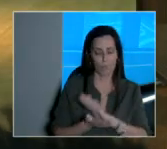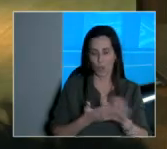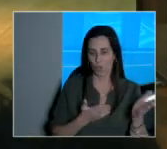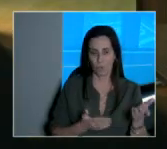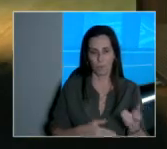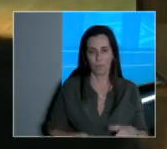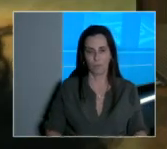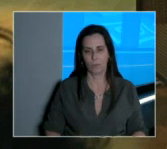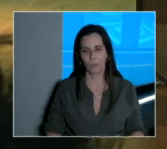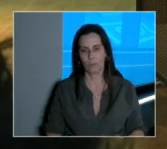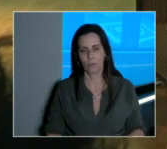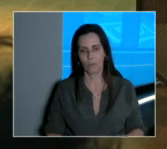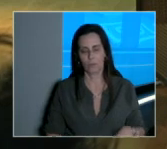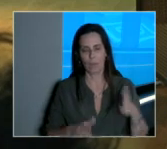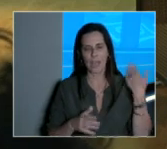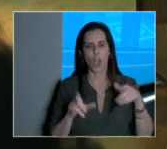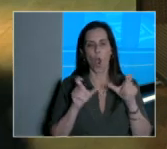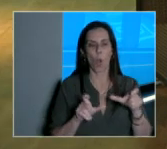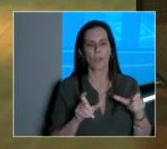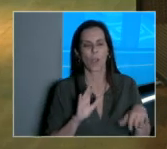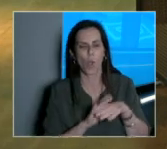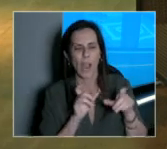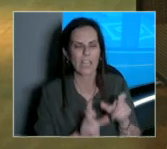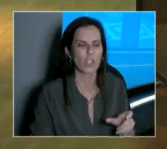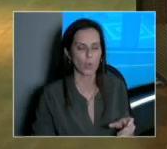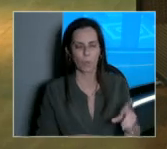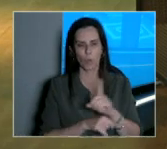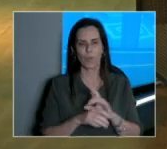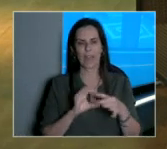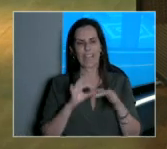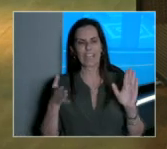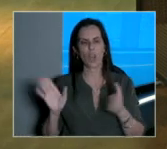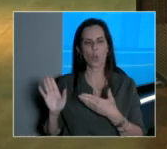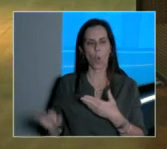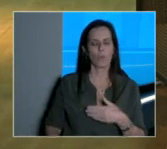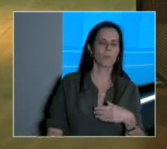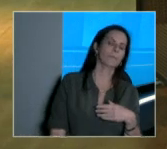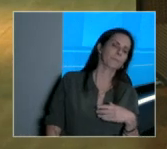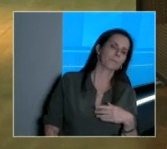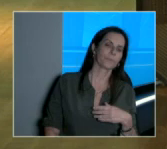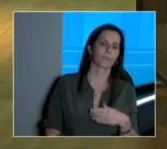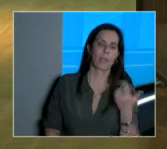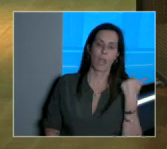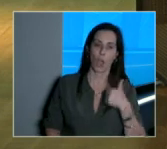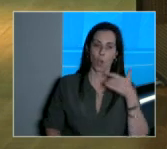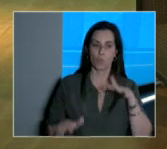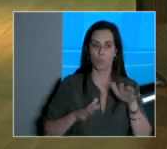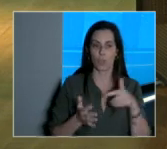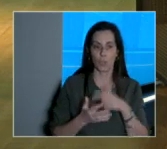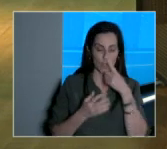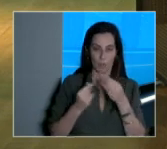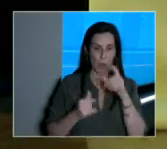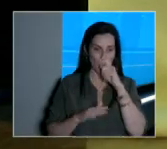רוצה להזכיר בהקשר הזה חוק חסינות שהיה פה, אני חושב במחוזה לתקופת ההתנתקות, אבל כן, בתקופת ההתנתקות היה ראש ממשלה